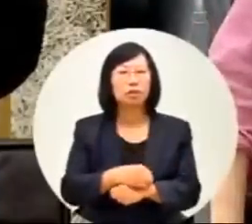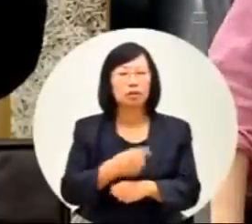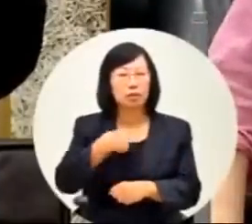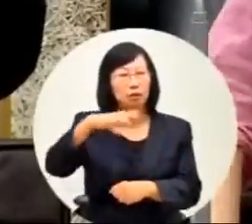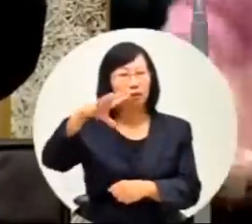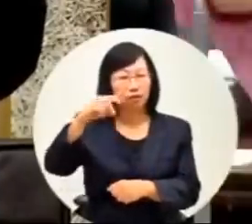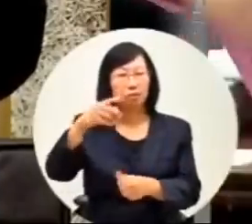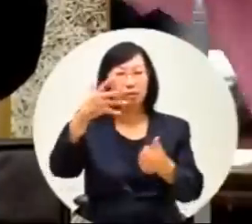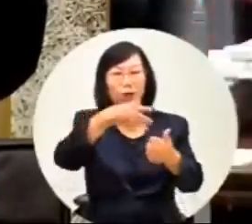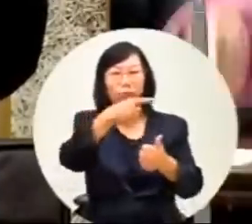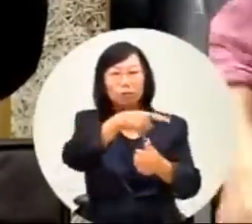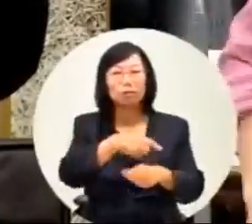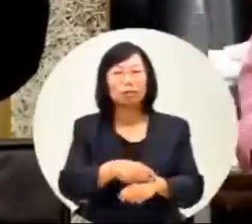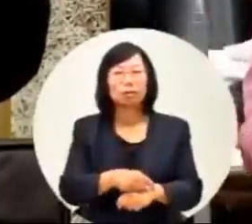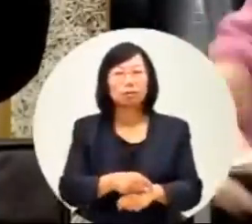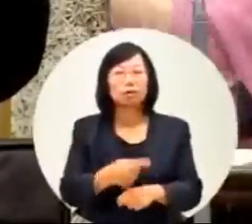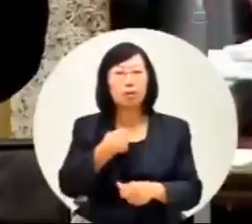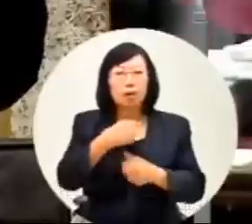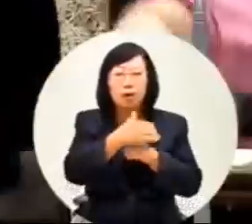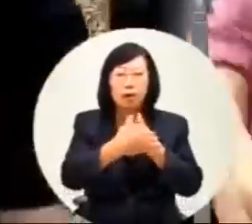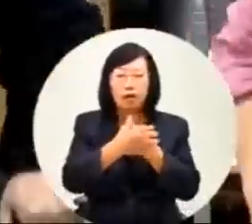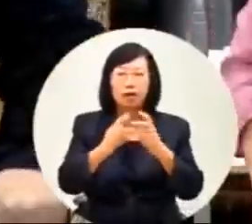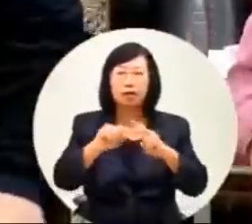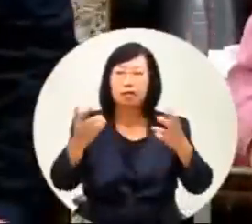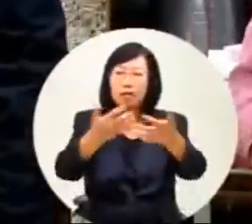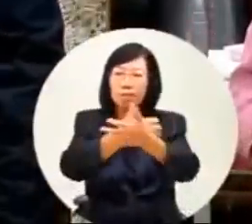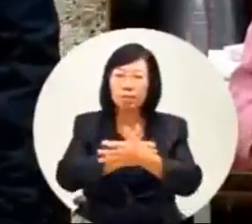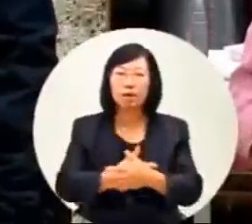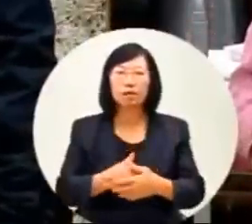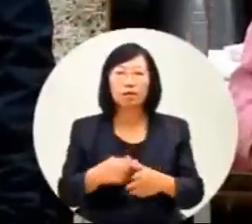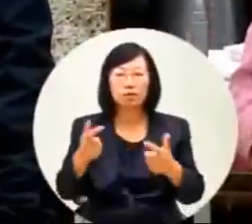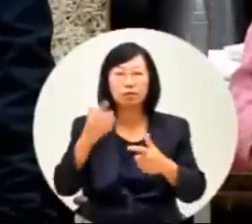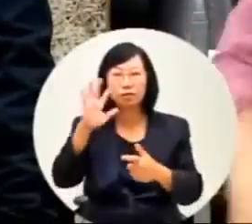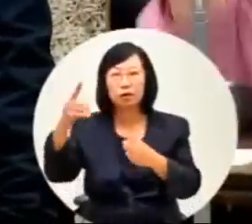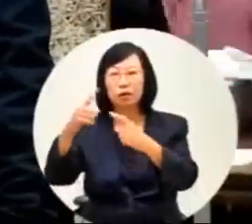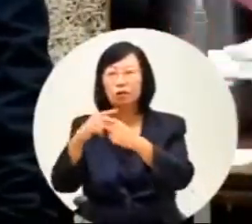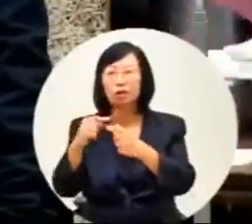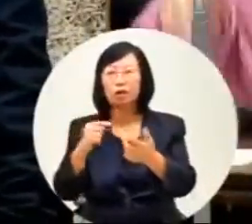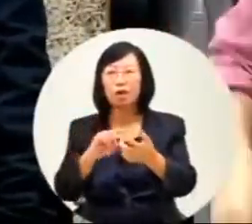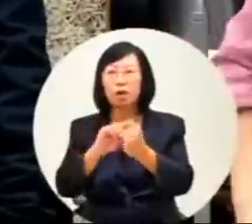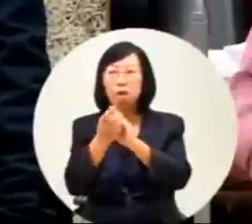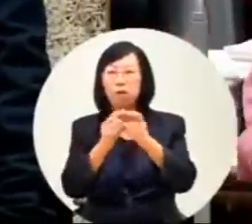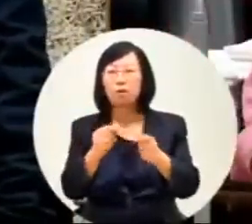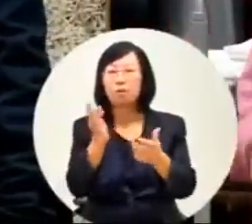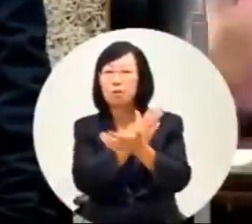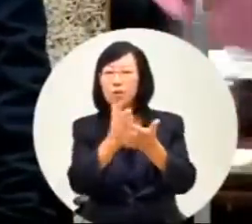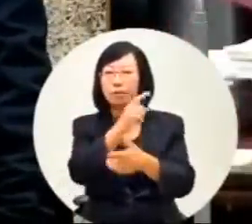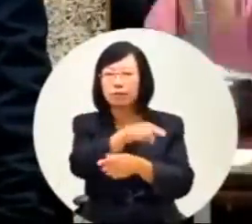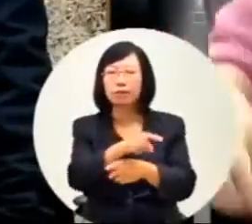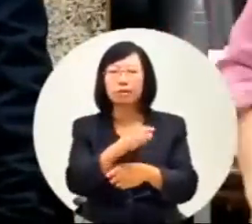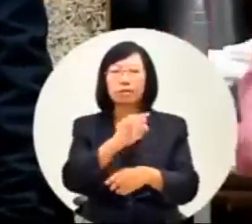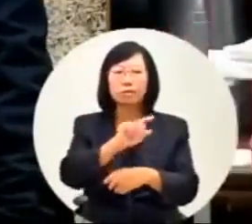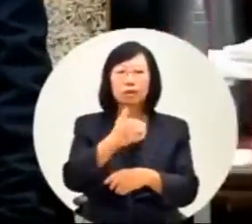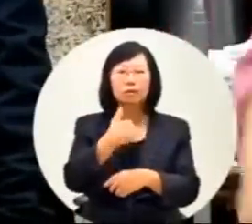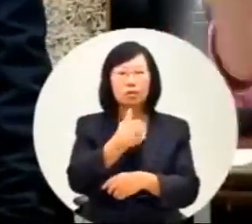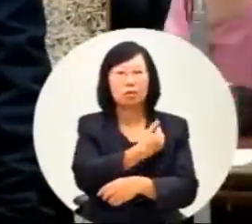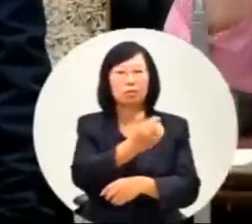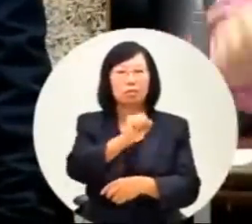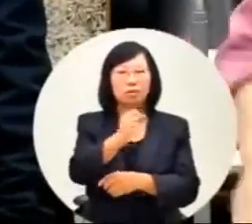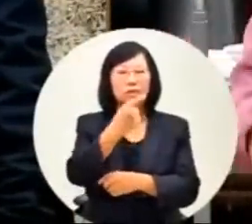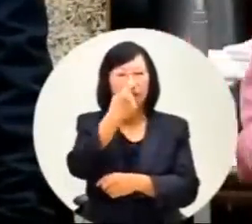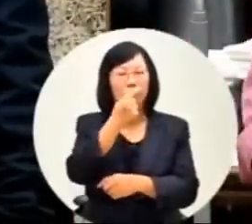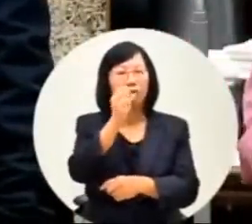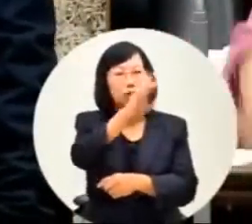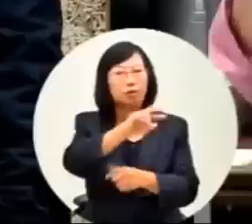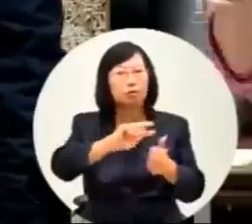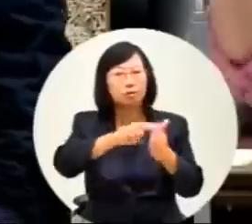呢，我爱与包容呢，我不参就其他议员吃饱就给你点呢，但是我看不下去，我必须纠正你，我要让韩